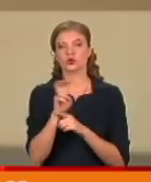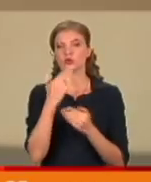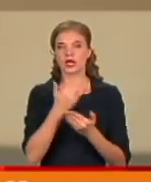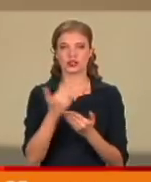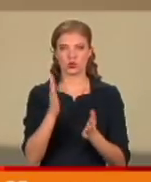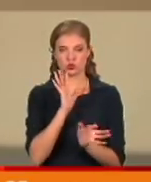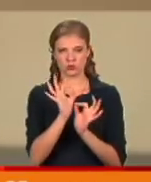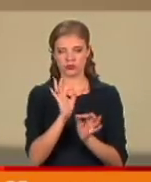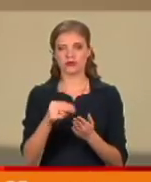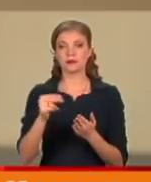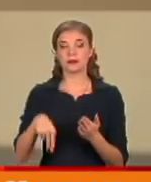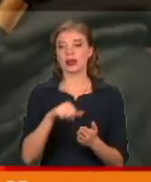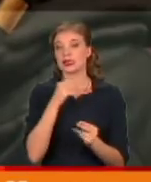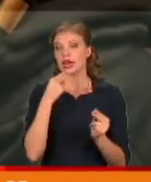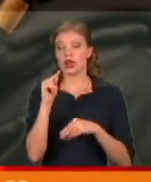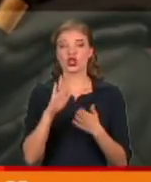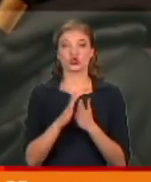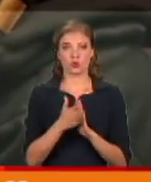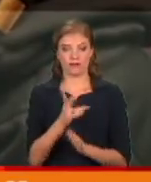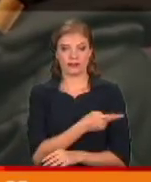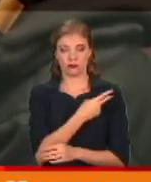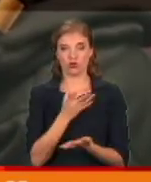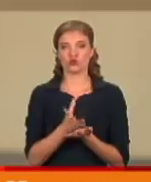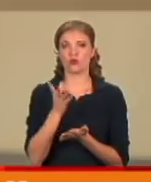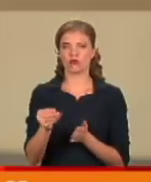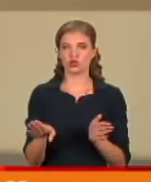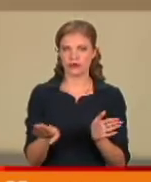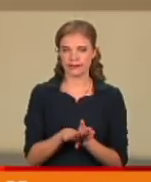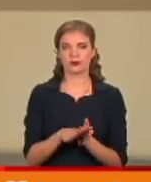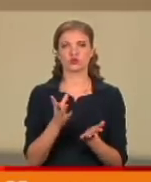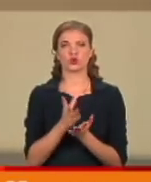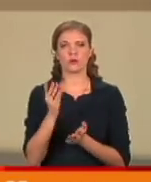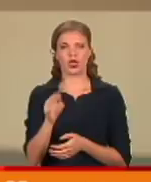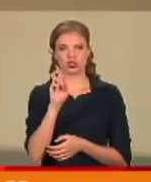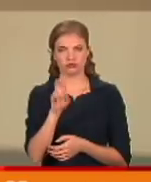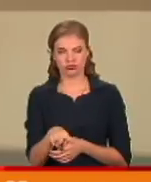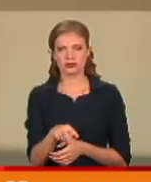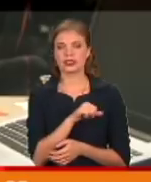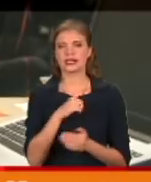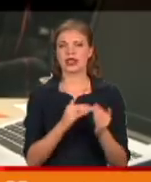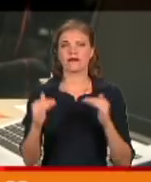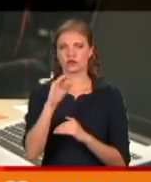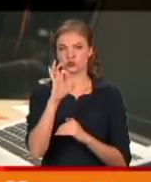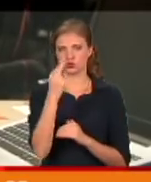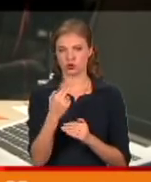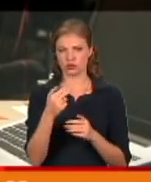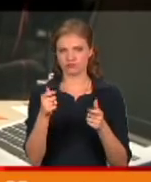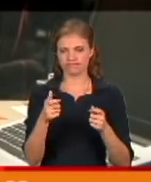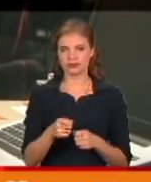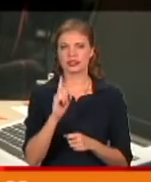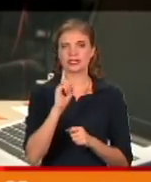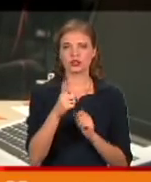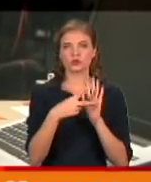співбесіду. Підписується найкращий договір, який у почті. Оплачувані відпустки, оплачувані лікарняні і найвищий соціальний пакет